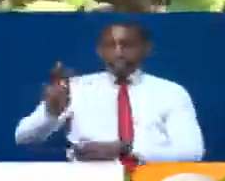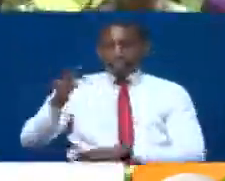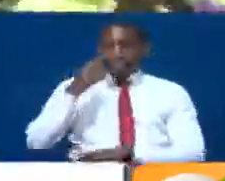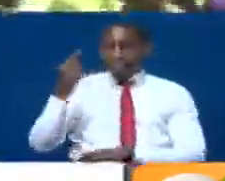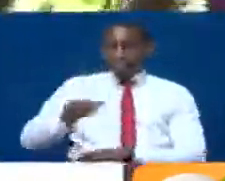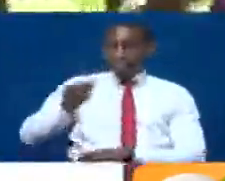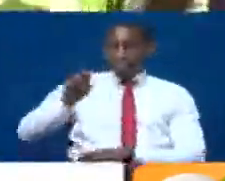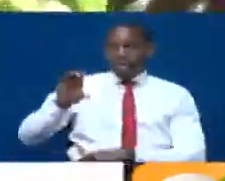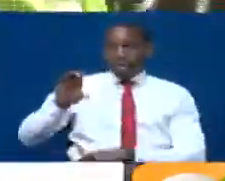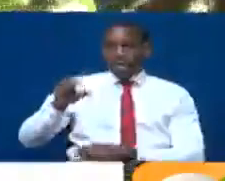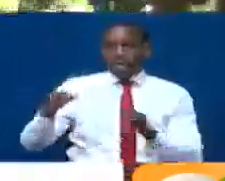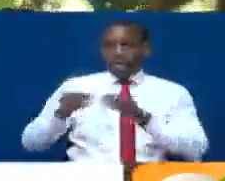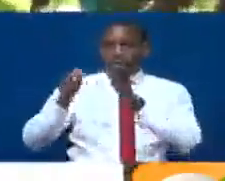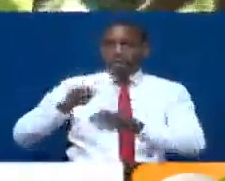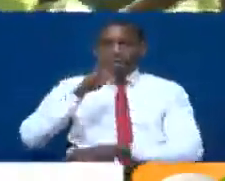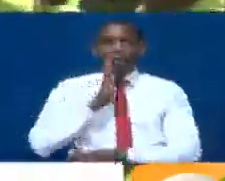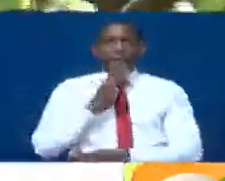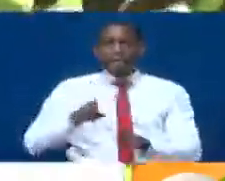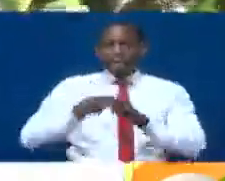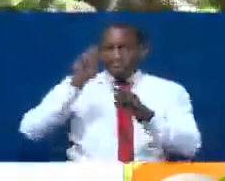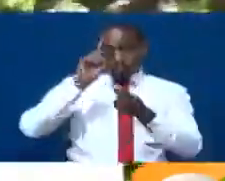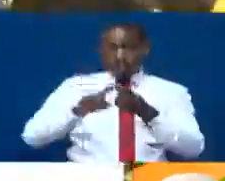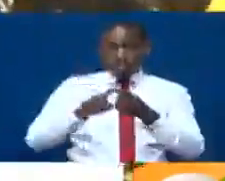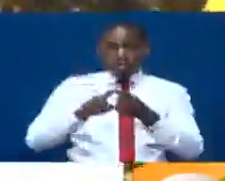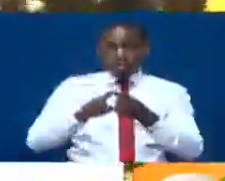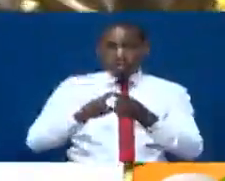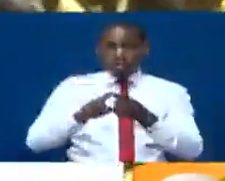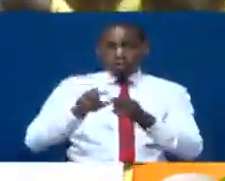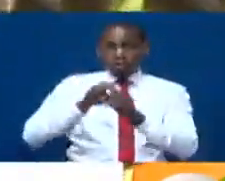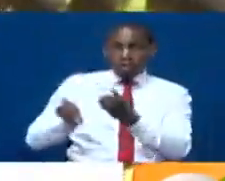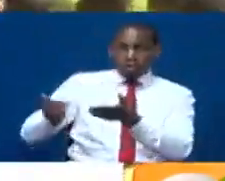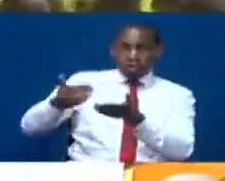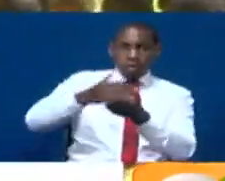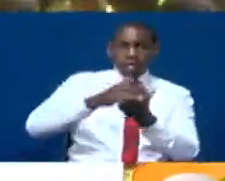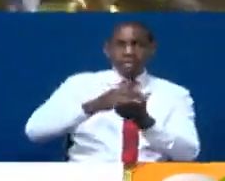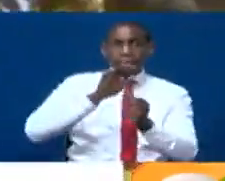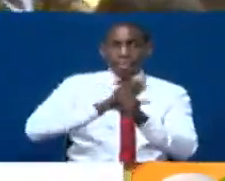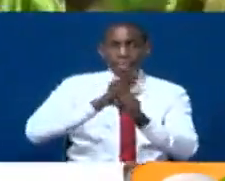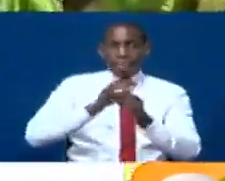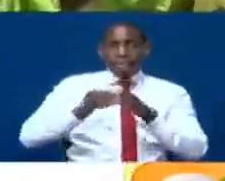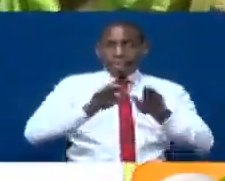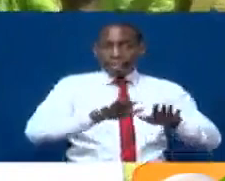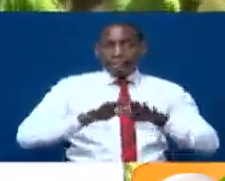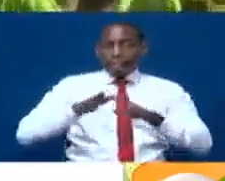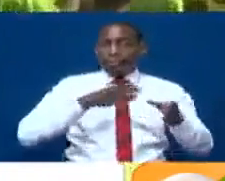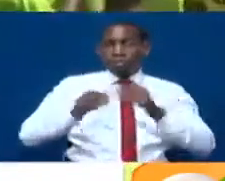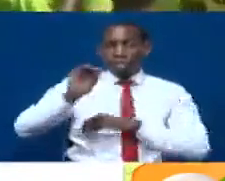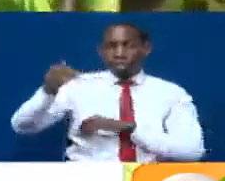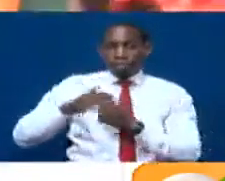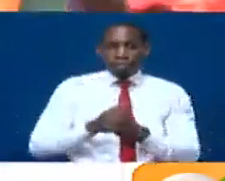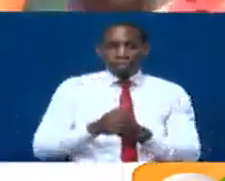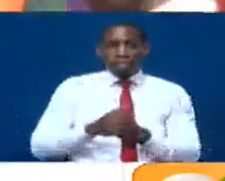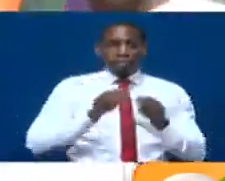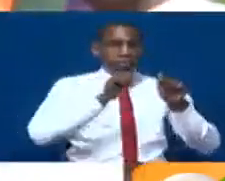ANC party leader Musalia Mudavadi, also seeking to add to the Kenya Kwanza vote tally, led campaigns in Busia County.